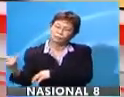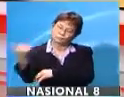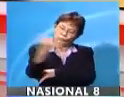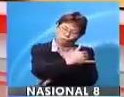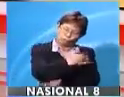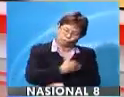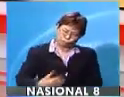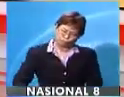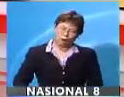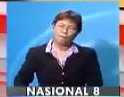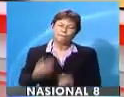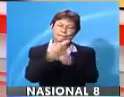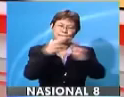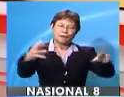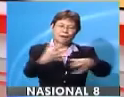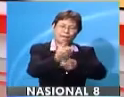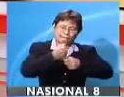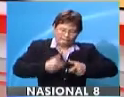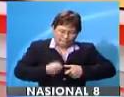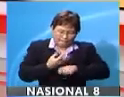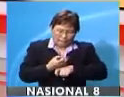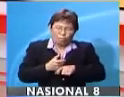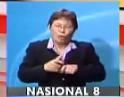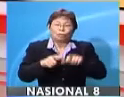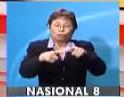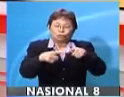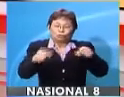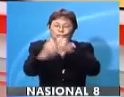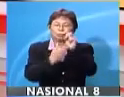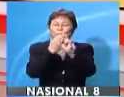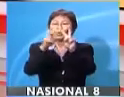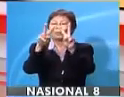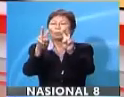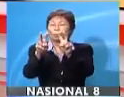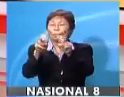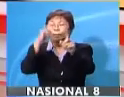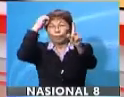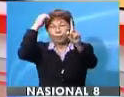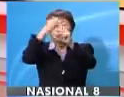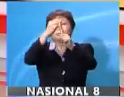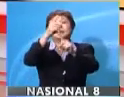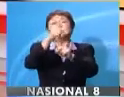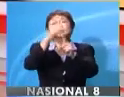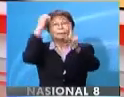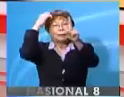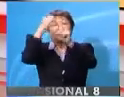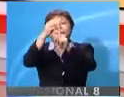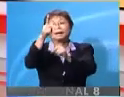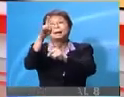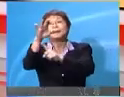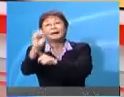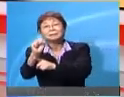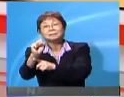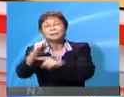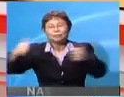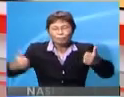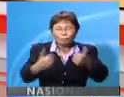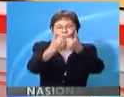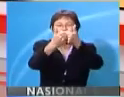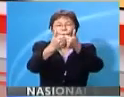Medan terbaik persiapan raih emas Olimpik Tokyo 2020. Itu matlamat Kementerian Belia dan Sukan KBS pada